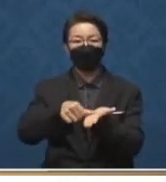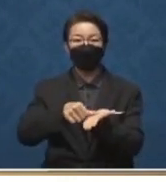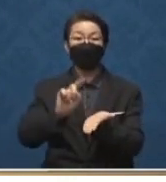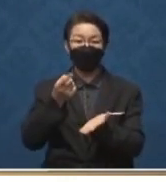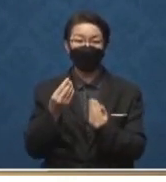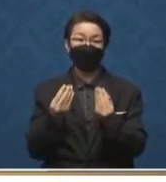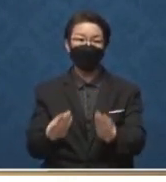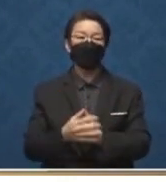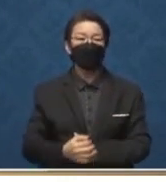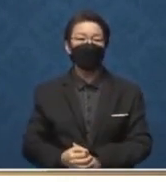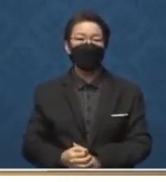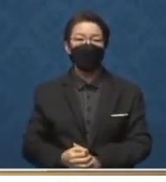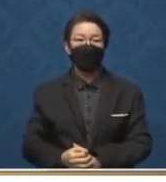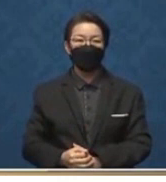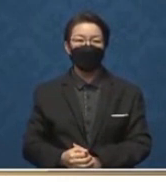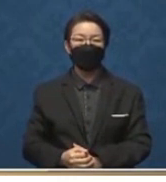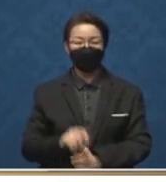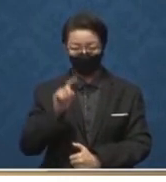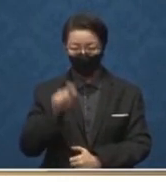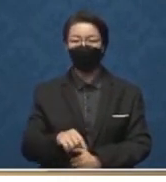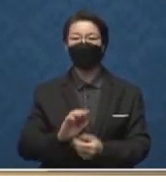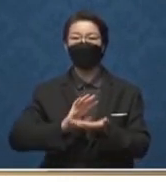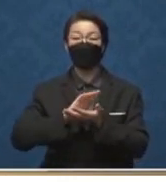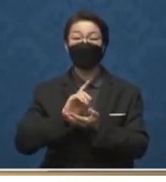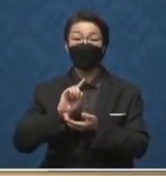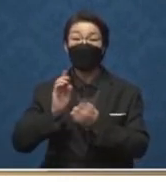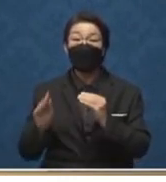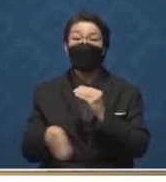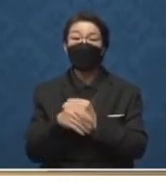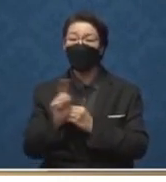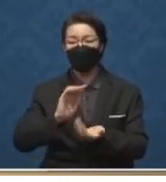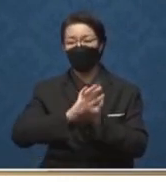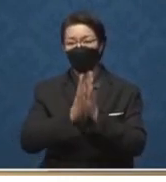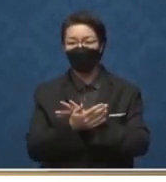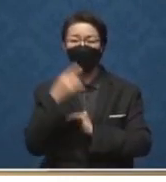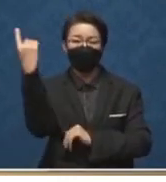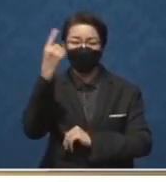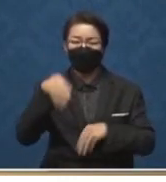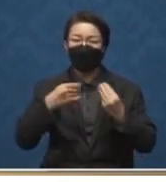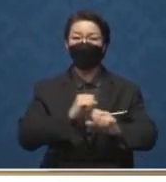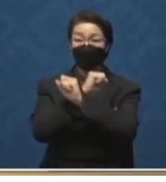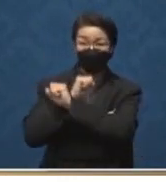อย่นึครัเราจะต้องปรับการณ่องเที่ยวให้มความสะดวกให้มความปร regime